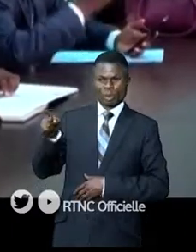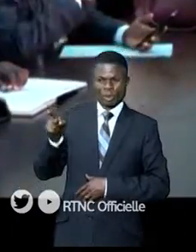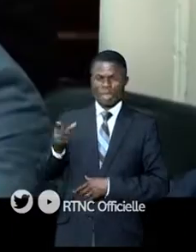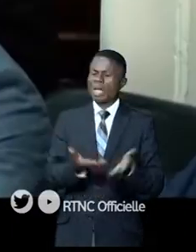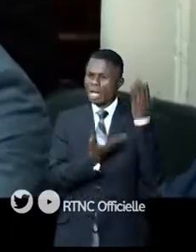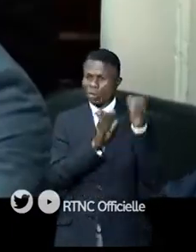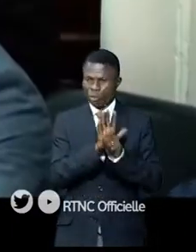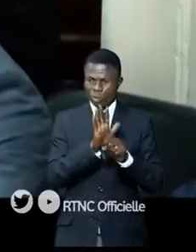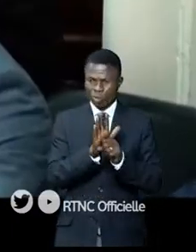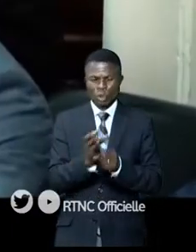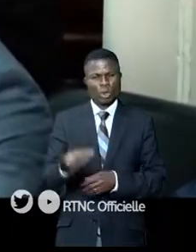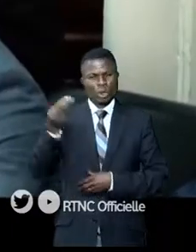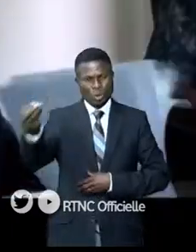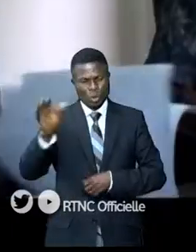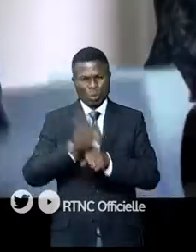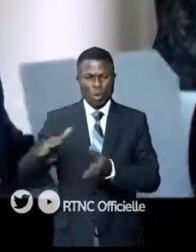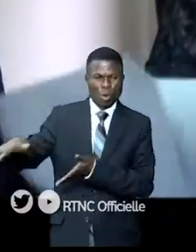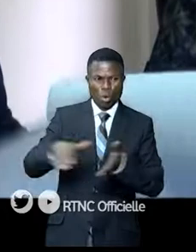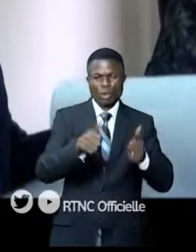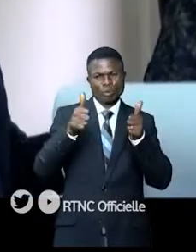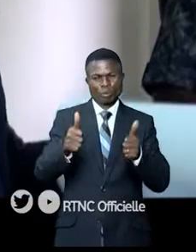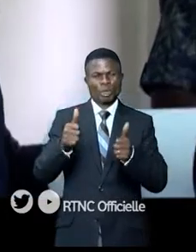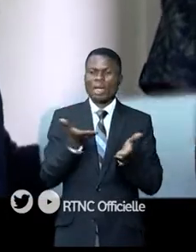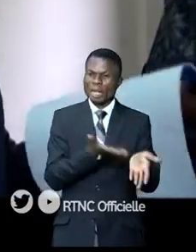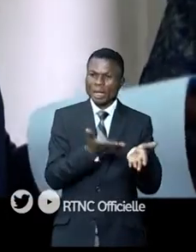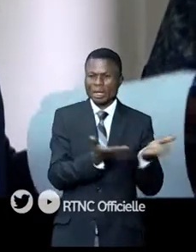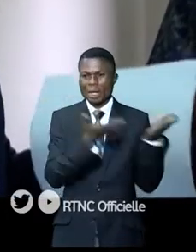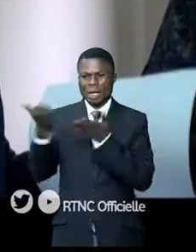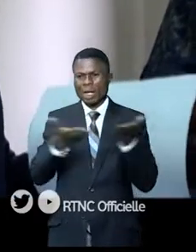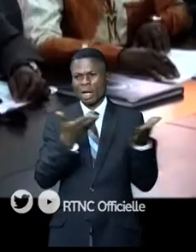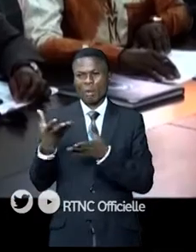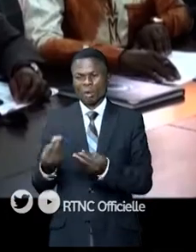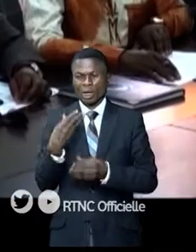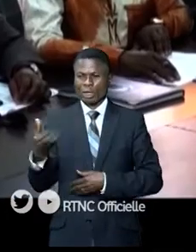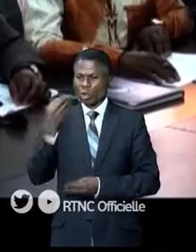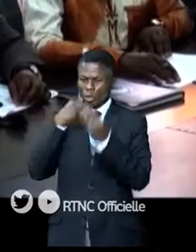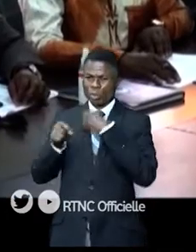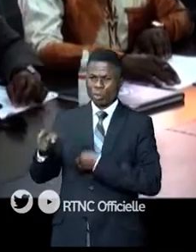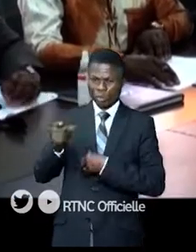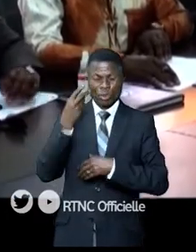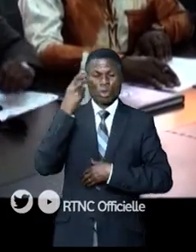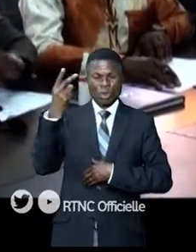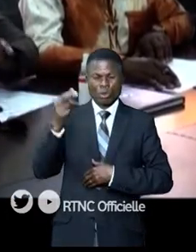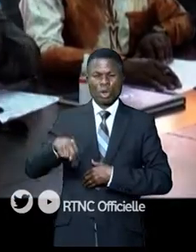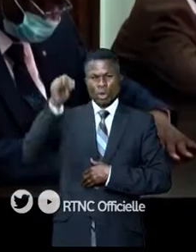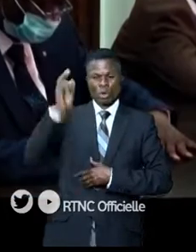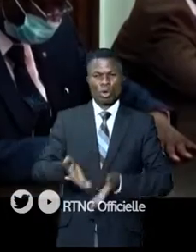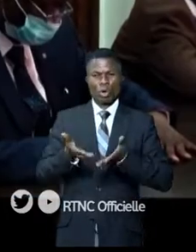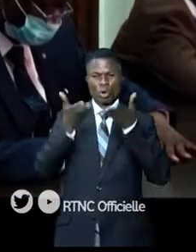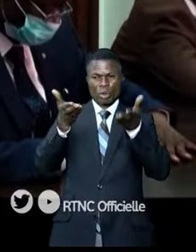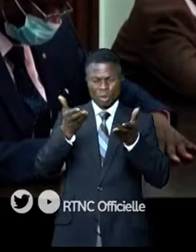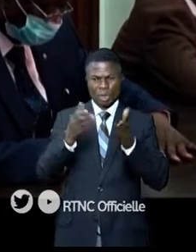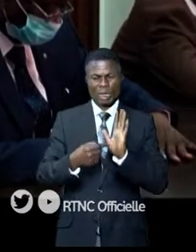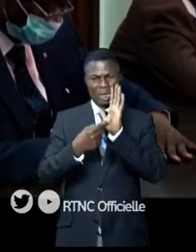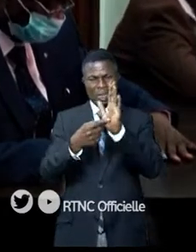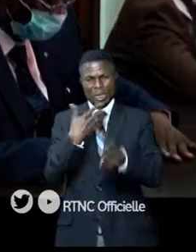nécessité de lui offrir de bonnes routes pour faciliter l'évacuation de ses produits. Les élus du Nord Kivu, représentants et défenseurs